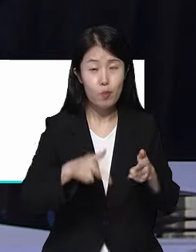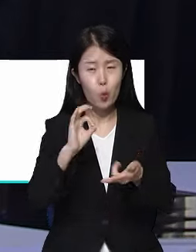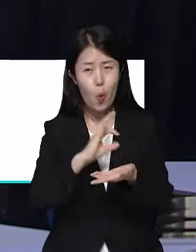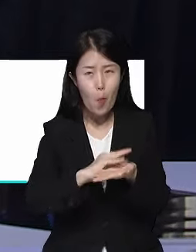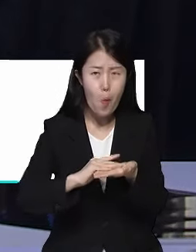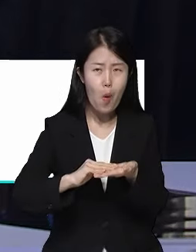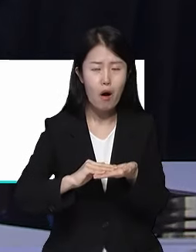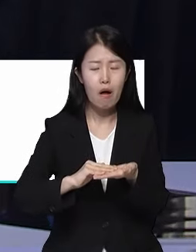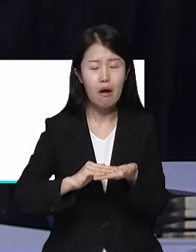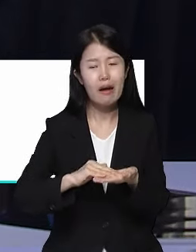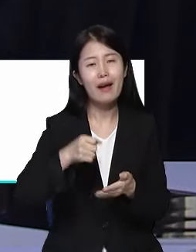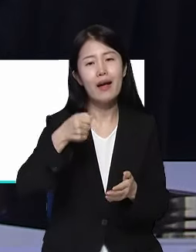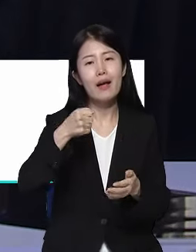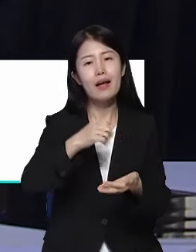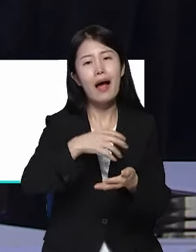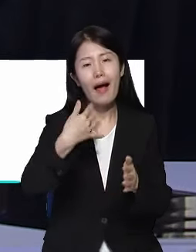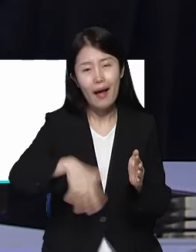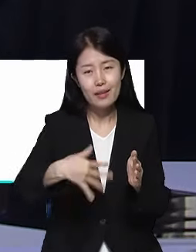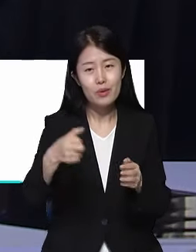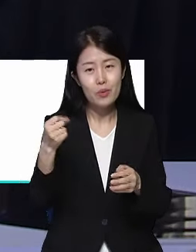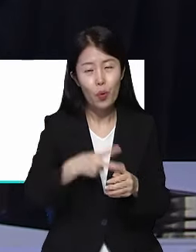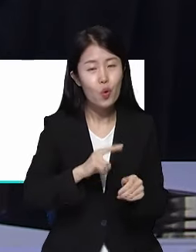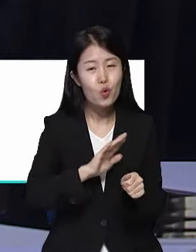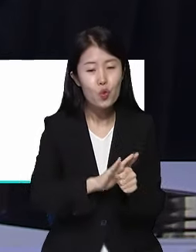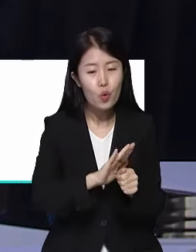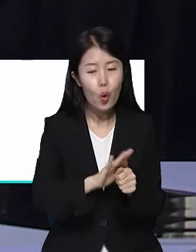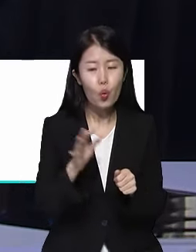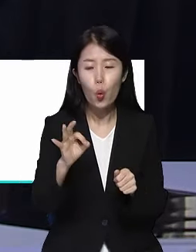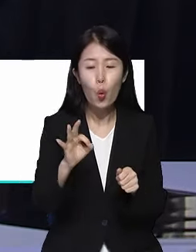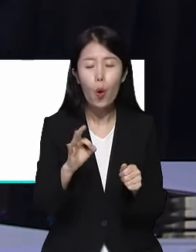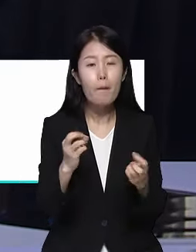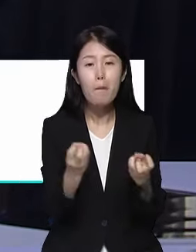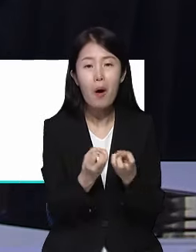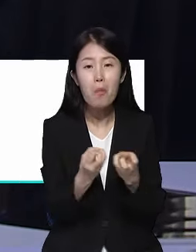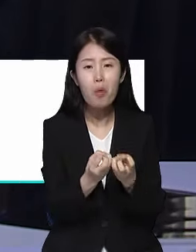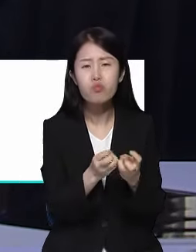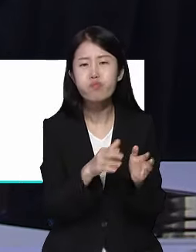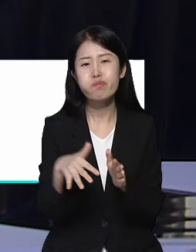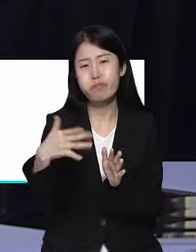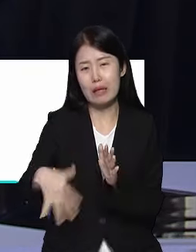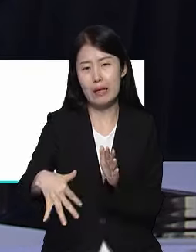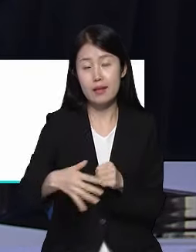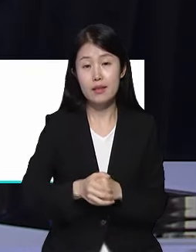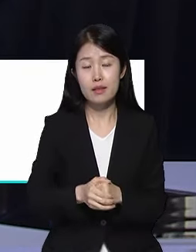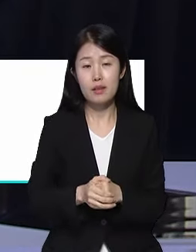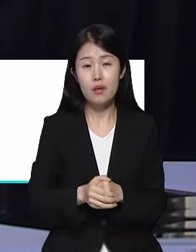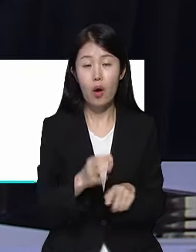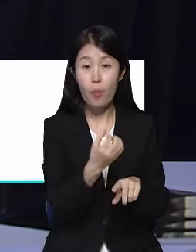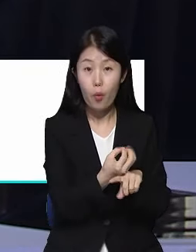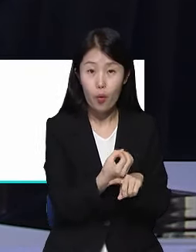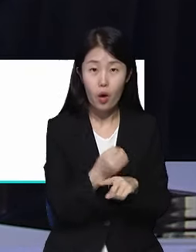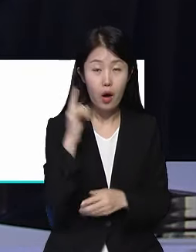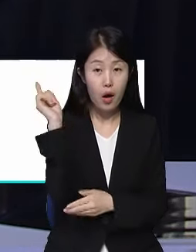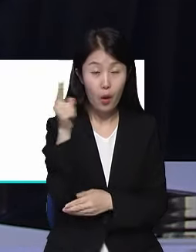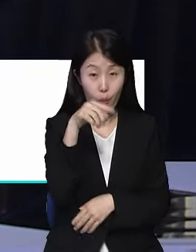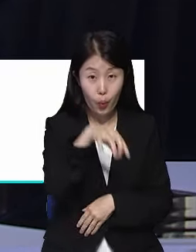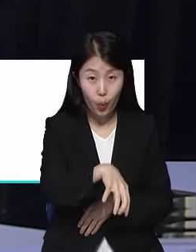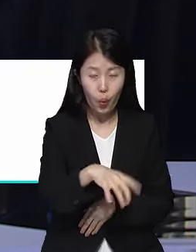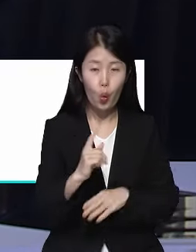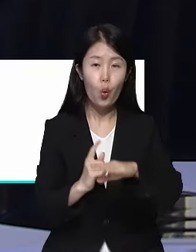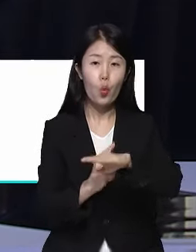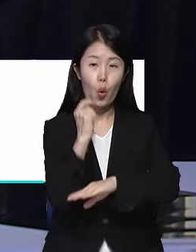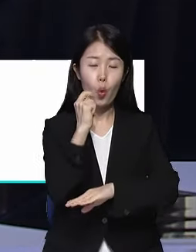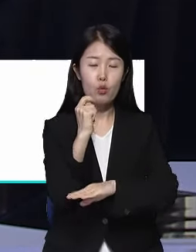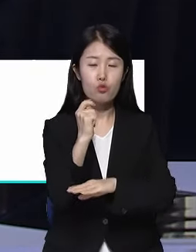수치화되지 않았고 재원 마련 방안도 제대로 갖추지 않았기 때문인데요. 보성 회천 야구장, 고은 자연휴양림 사업